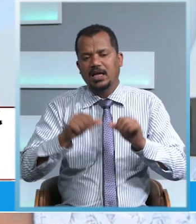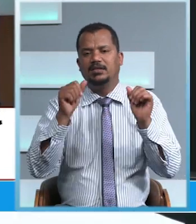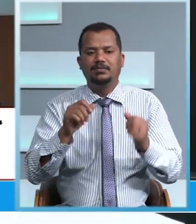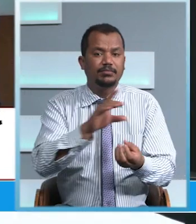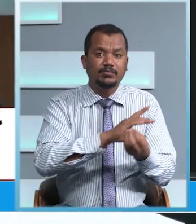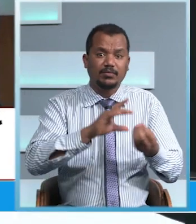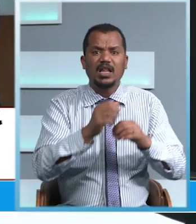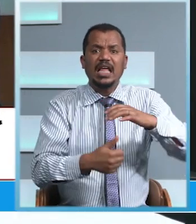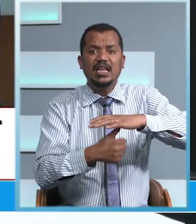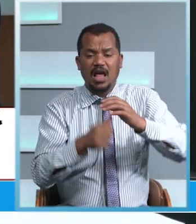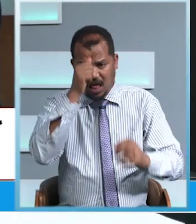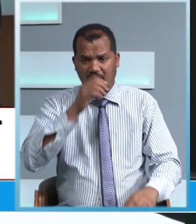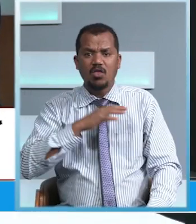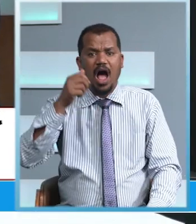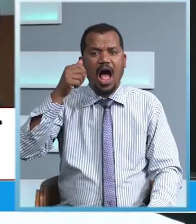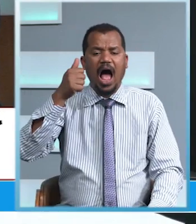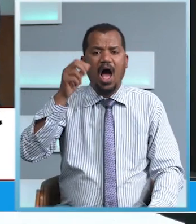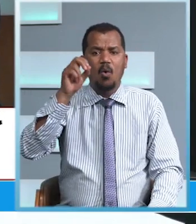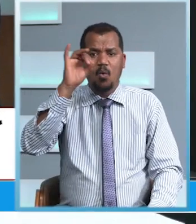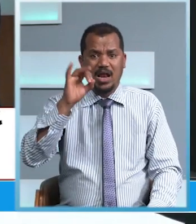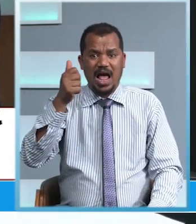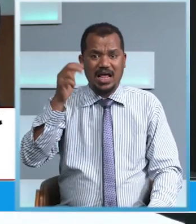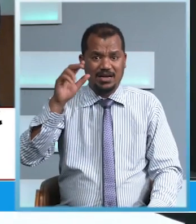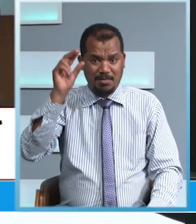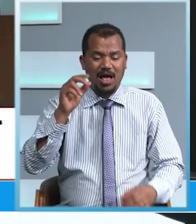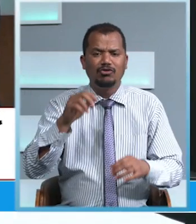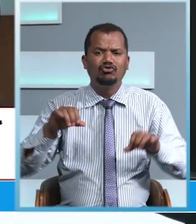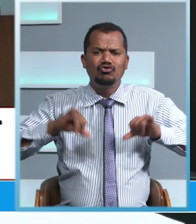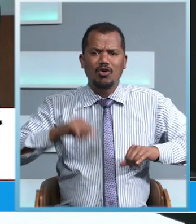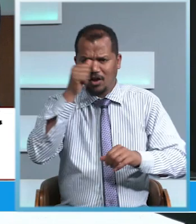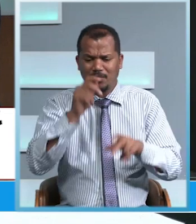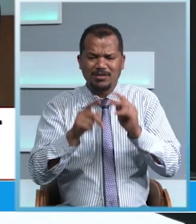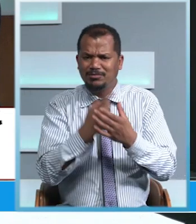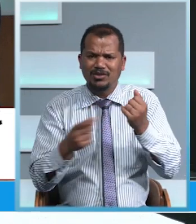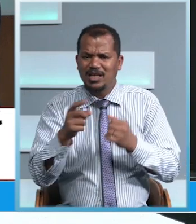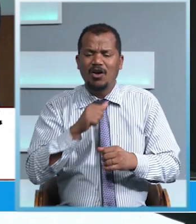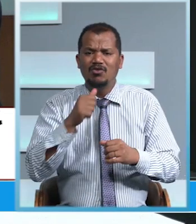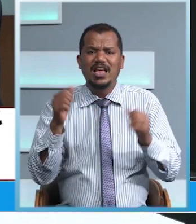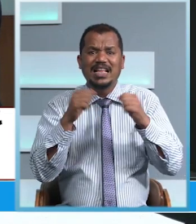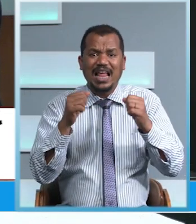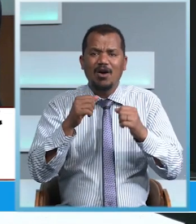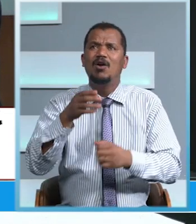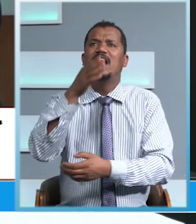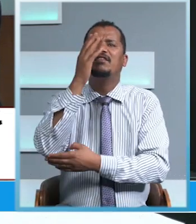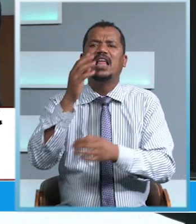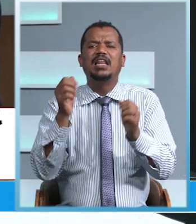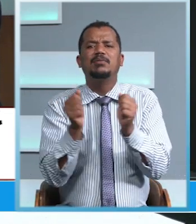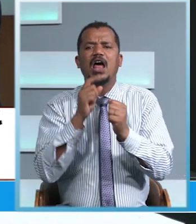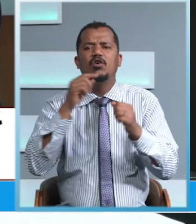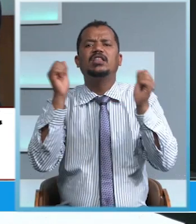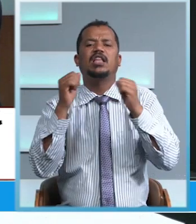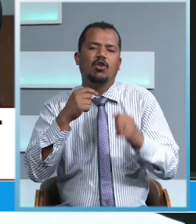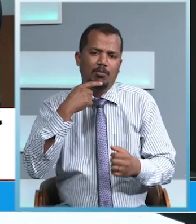ይቀጥል ነው ምንለው የክልሉ ሩሰ መስተዳደር አቶ አወል አርባ በበኩላቸው ጁንታው ከኢትዮጵያ ህዝብ ብቻ ሳይሆን የተጣለው ከፈጣሪ